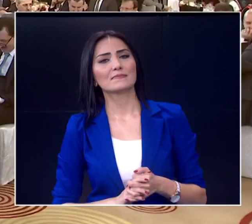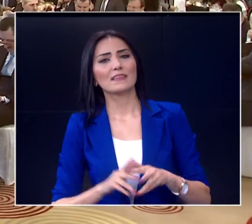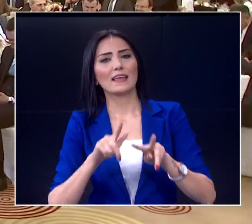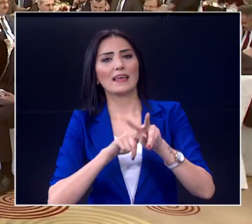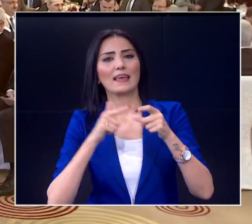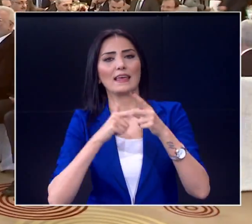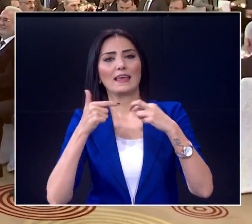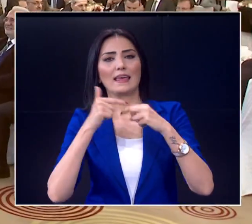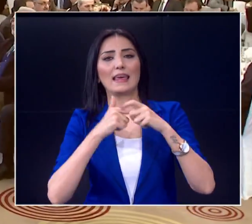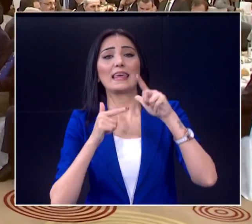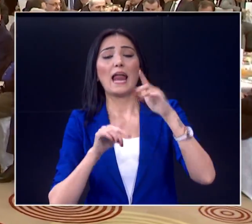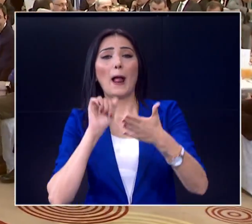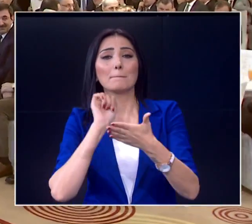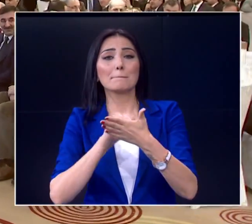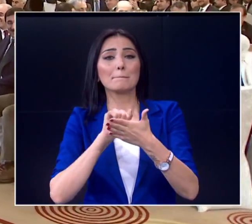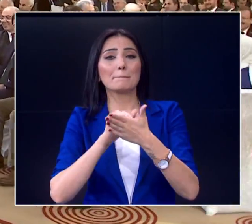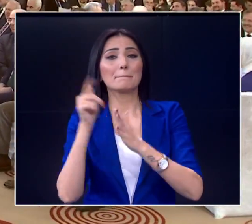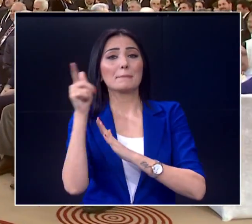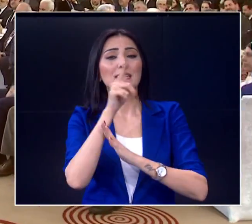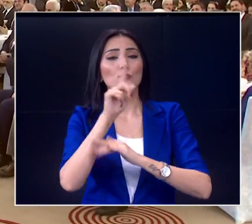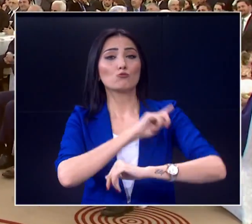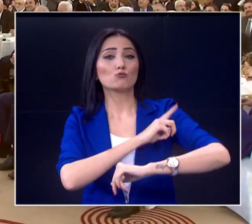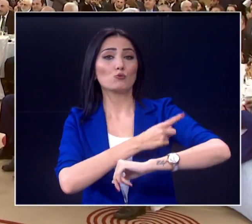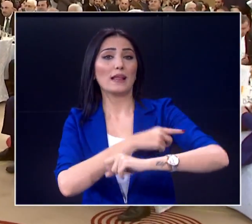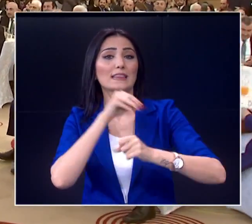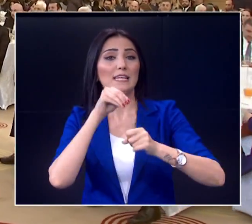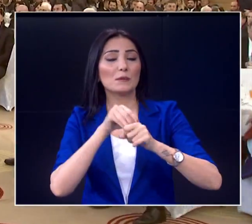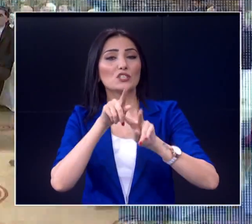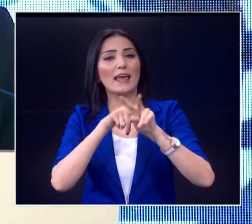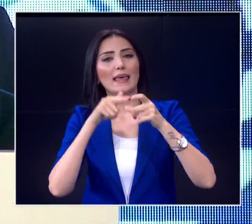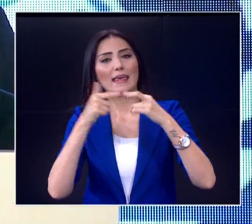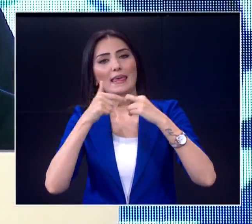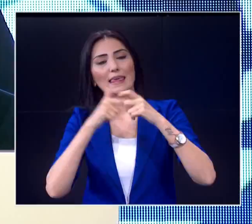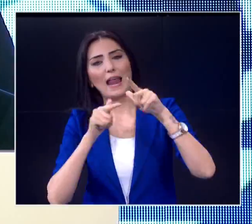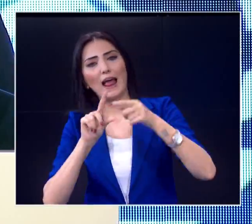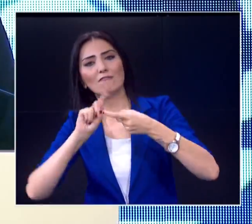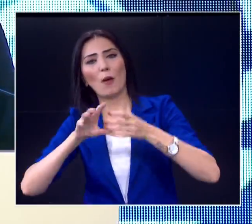Yerel basını güçlendirmek amacıyla yerel ve bölgesel